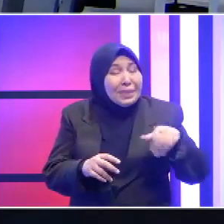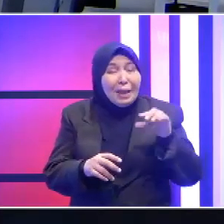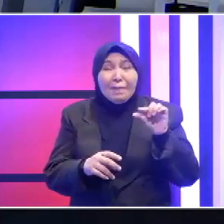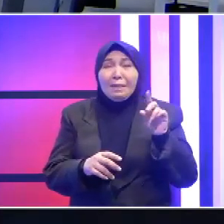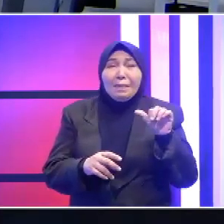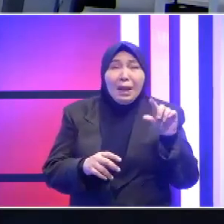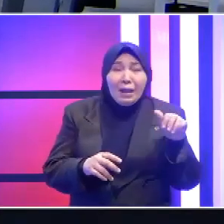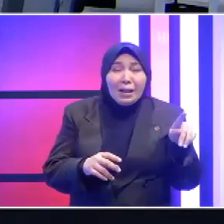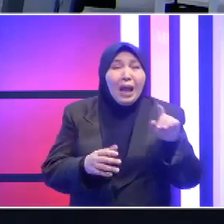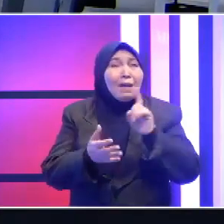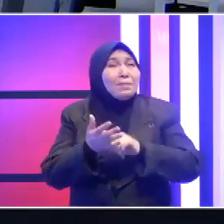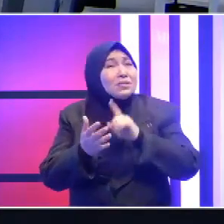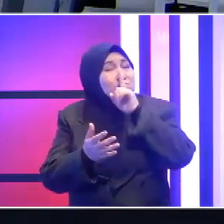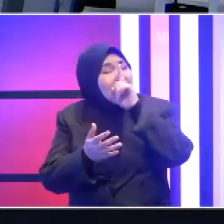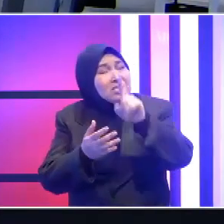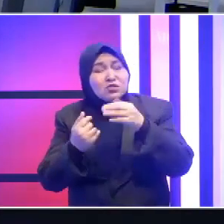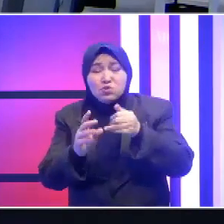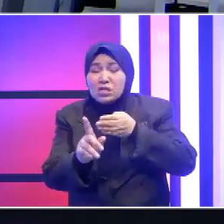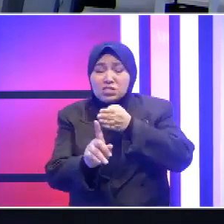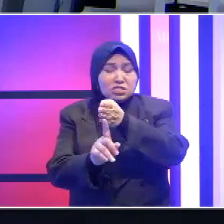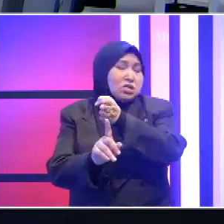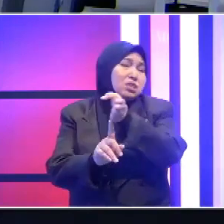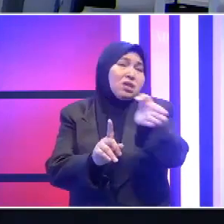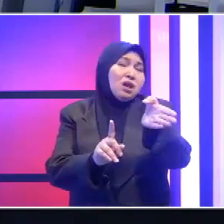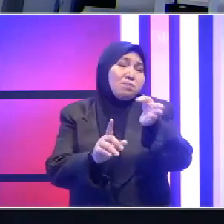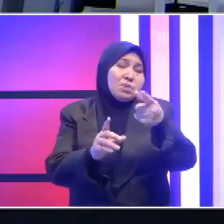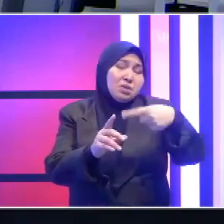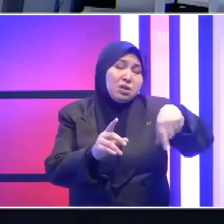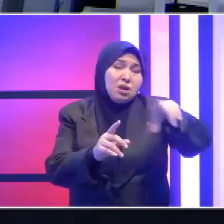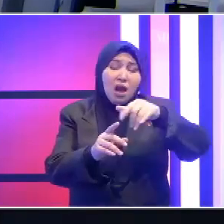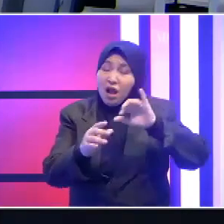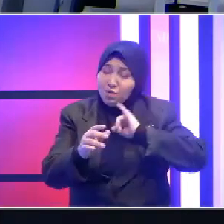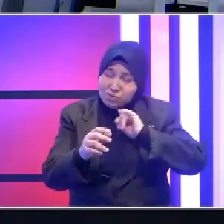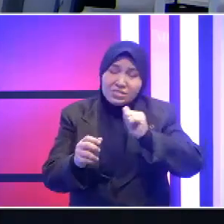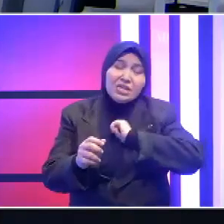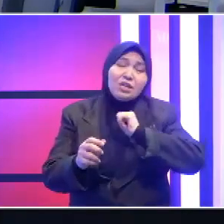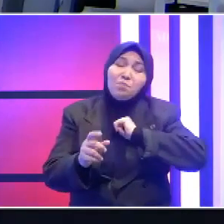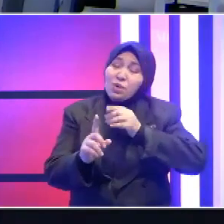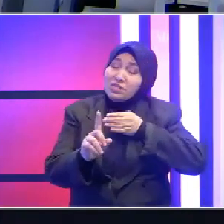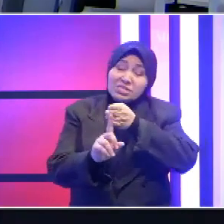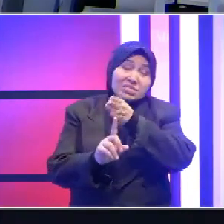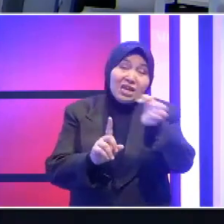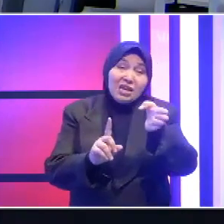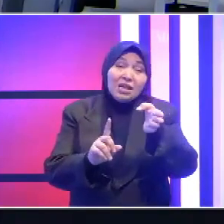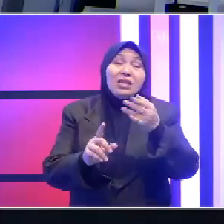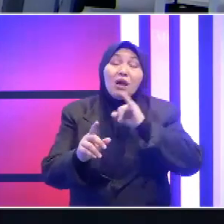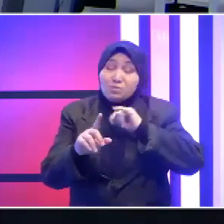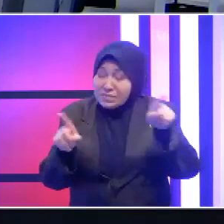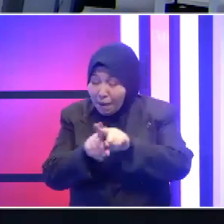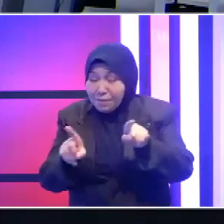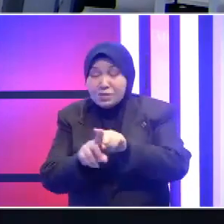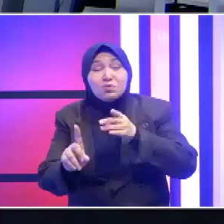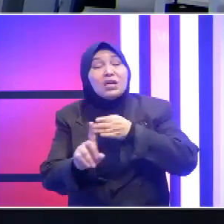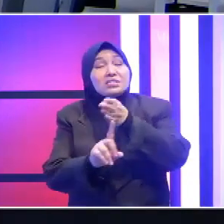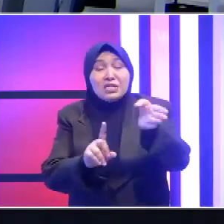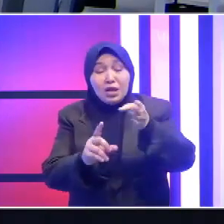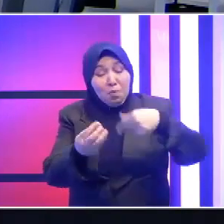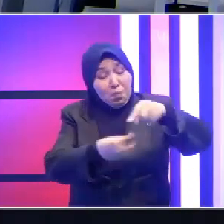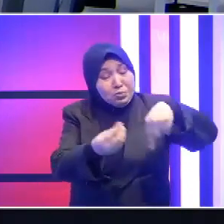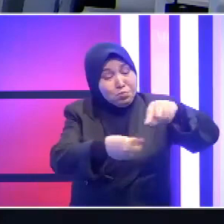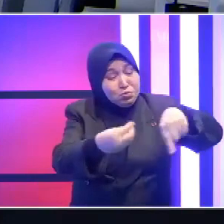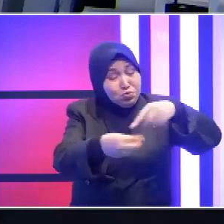Aku sebenarnya aku telah sesat kami ke tetap aku pose say aku udah susah kamu ikut bikin aku sesak Noah dia berpusing-pusing